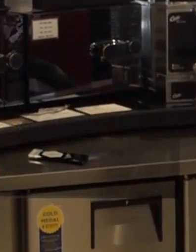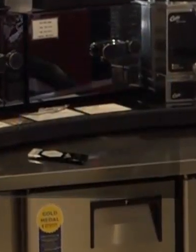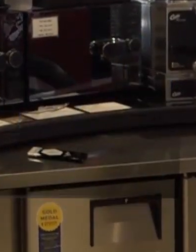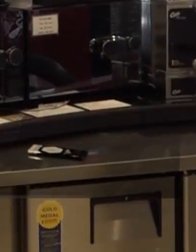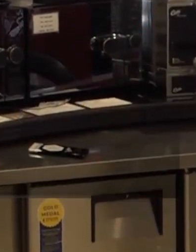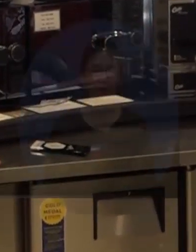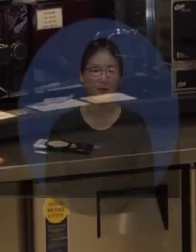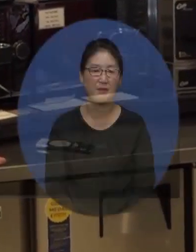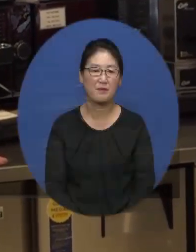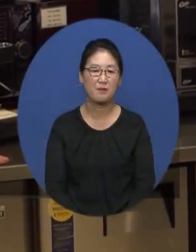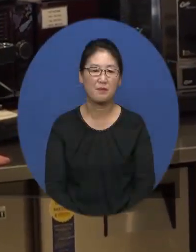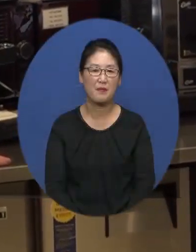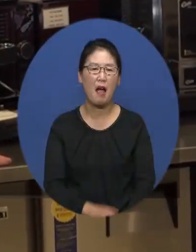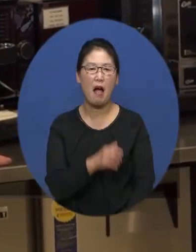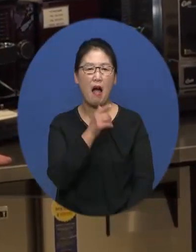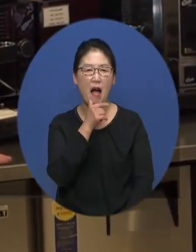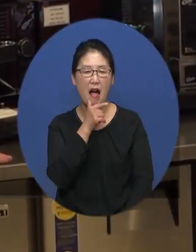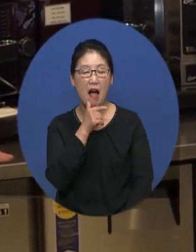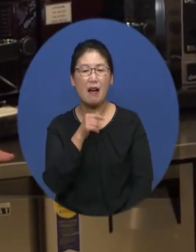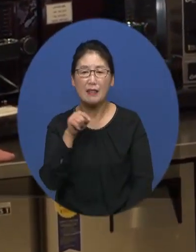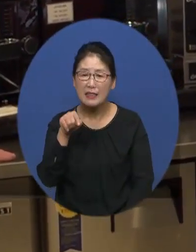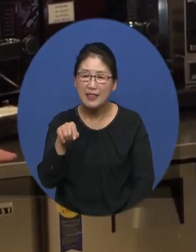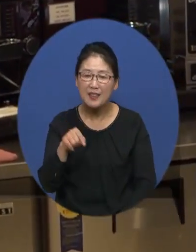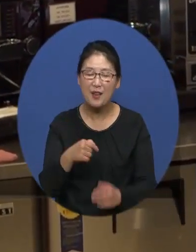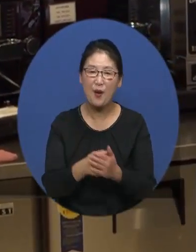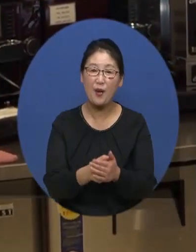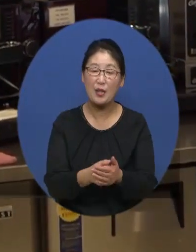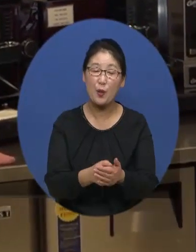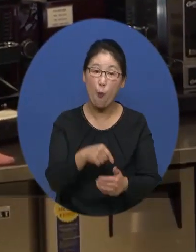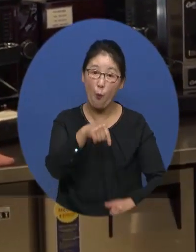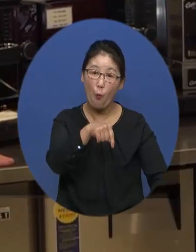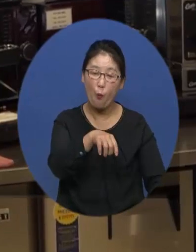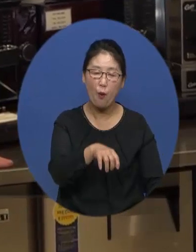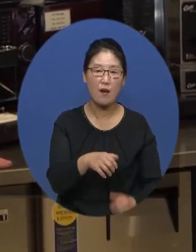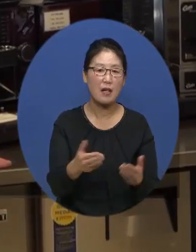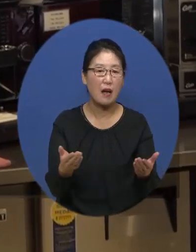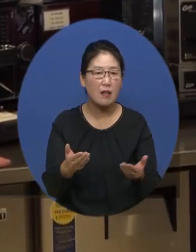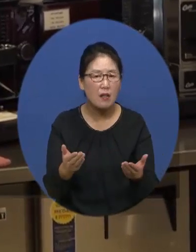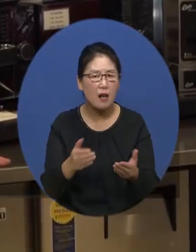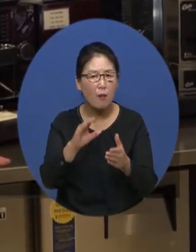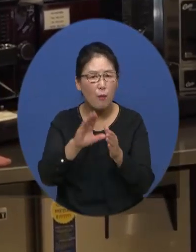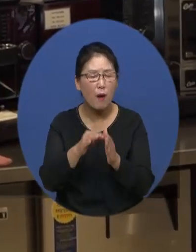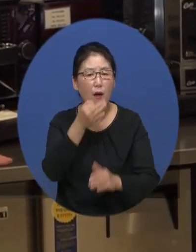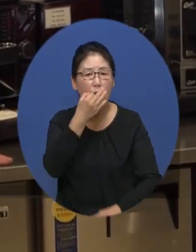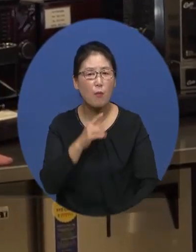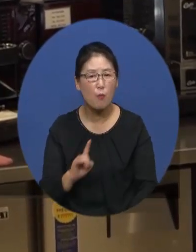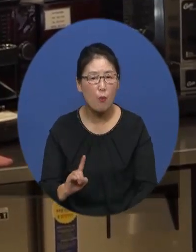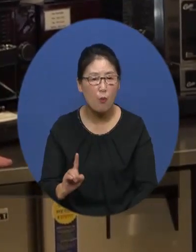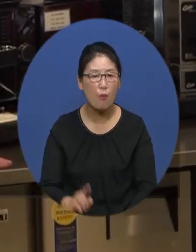일한 지 한 달 반 됐습니다. 여기서 일하면서 힘든 점 어떤 점이 있을까요?